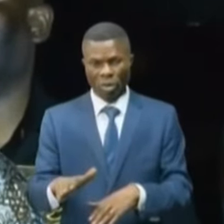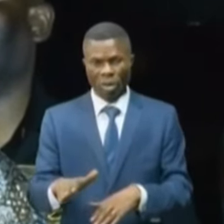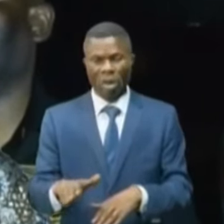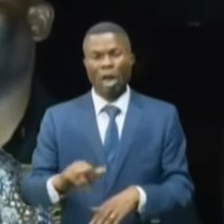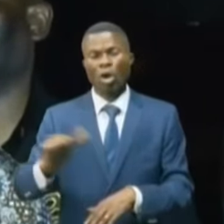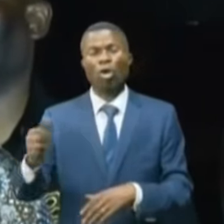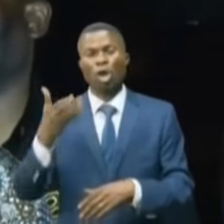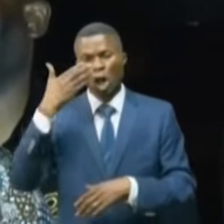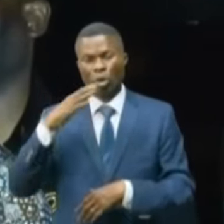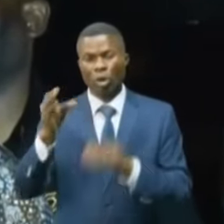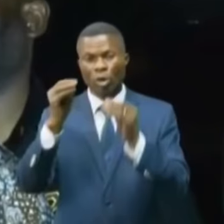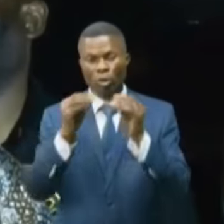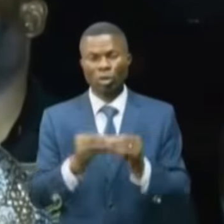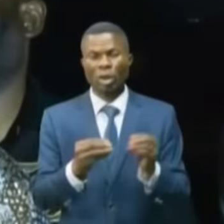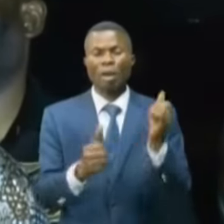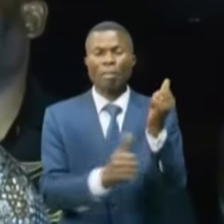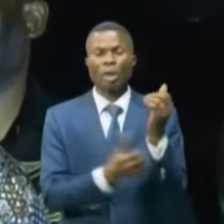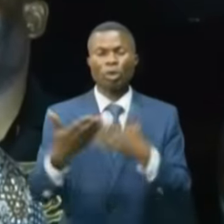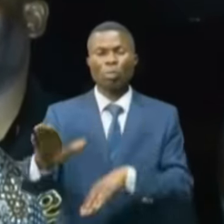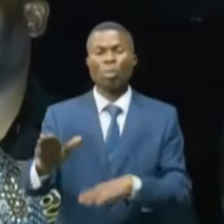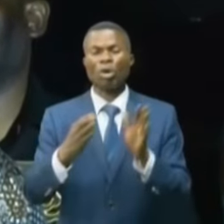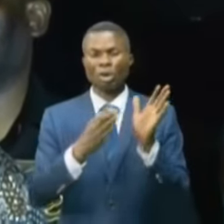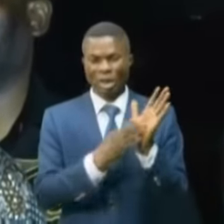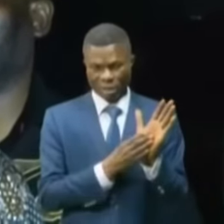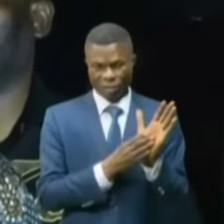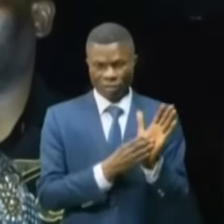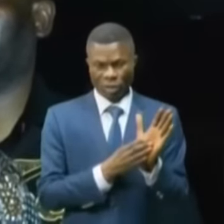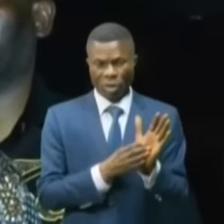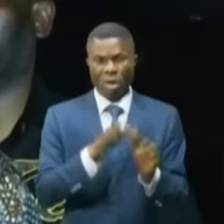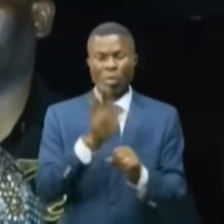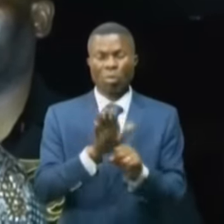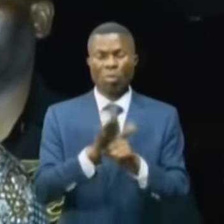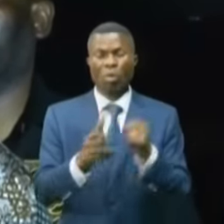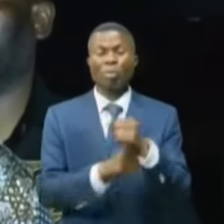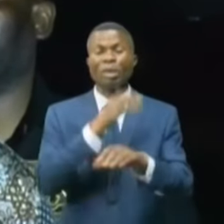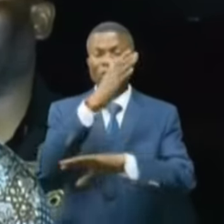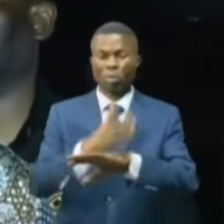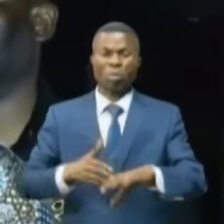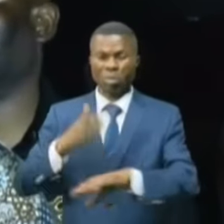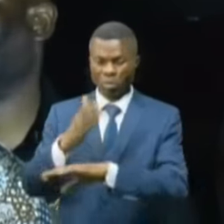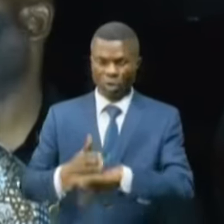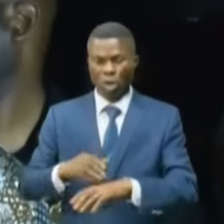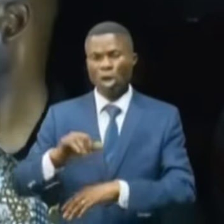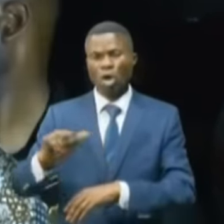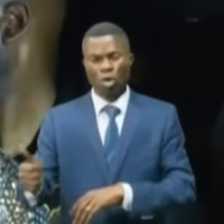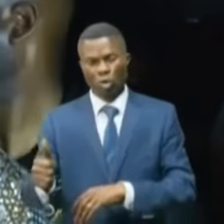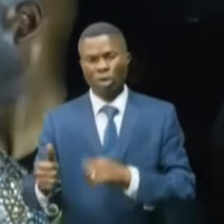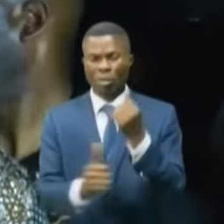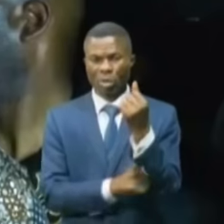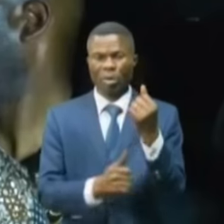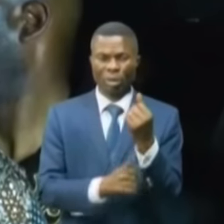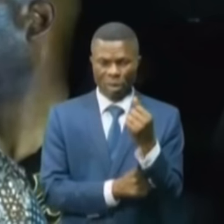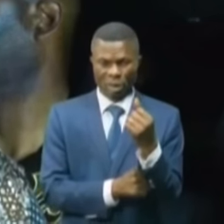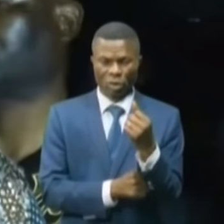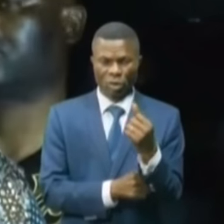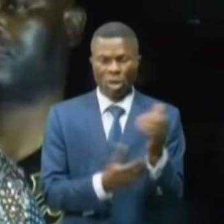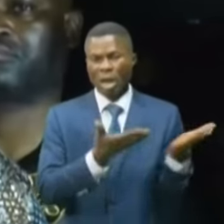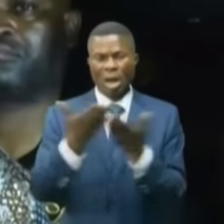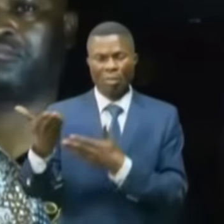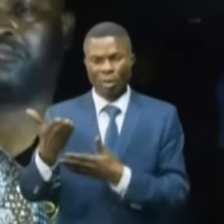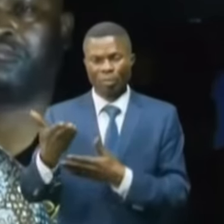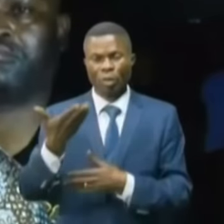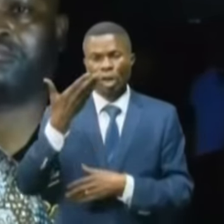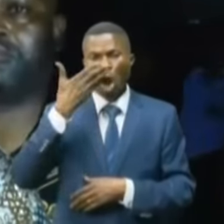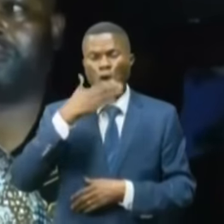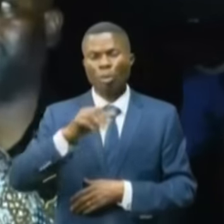ailleurs, ce qui fait un total de 9 morts. Et il y a eu plusieurs blessés, dont certains sont